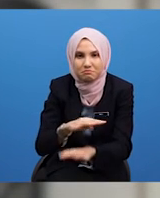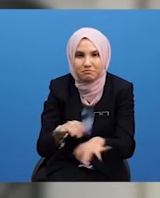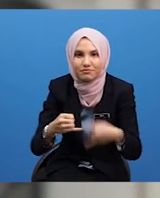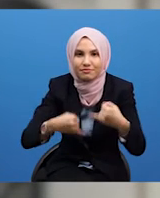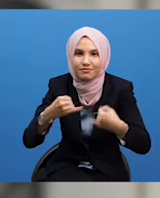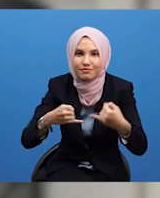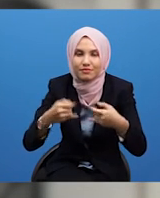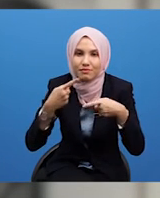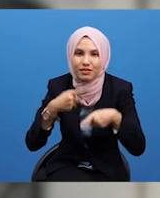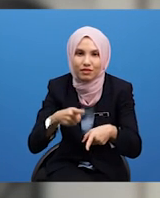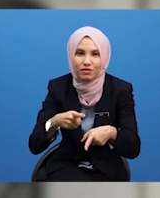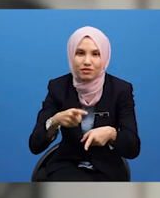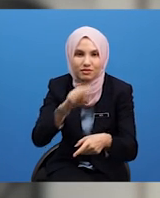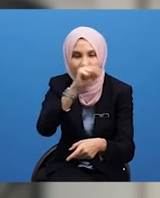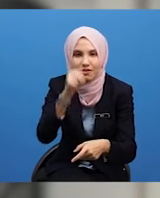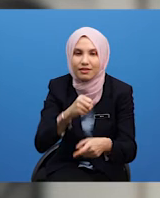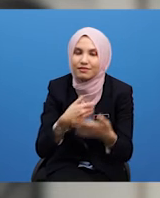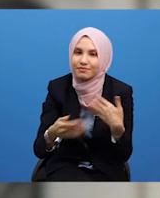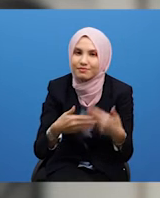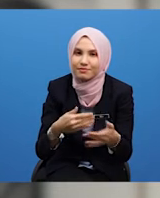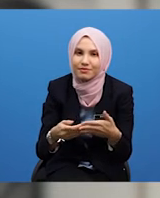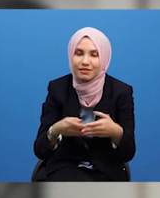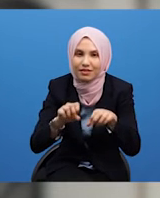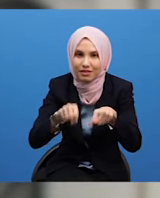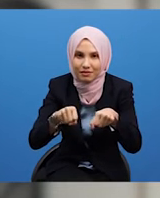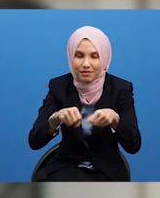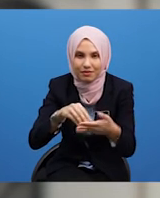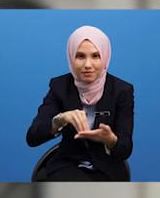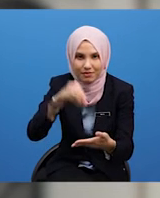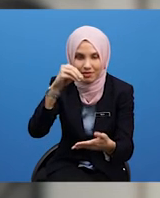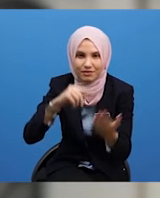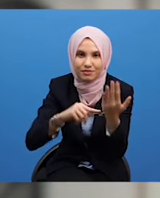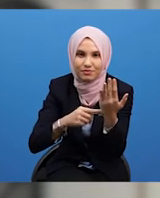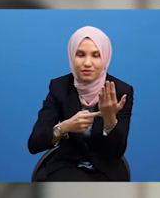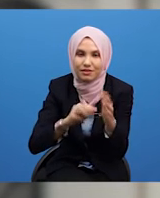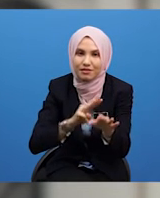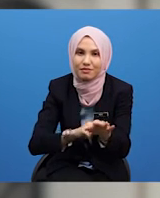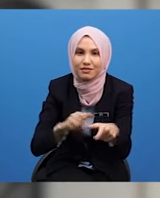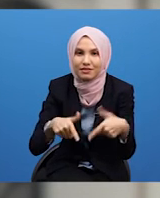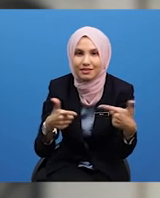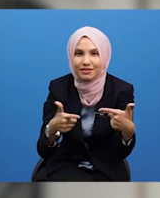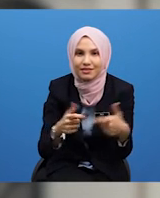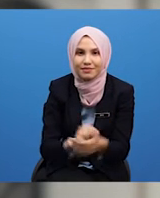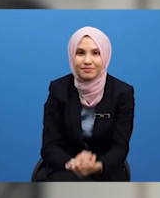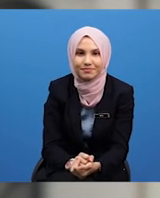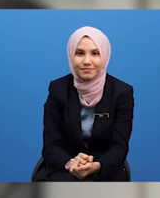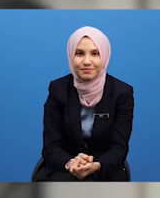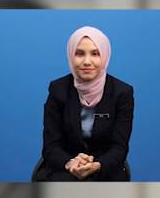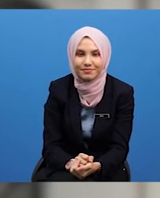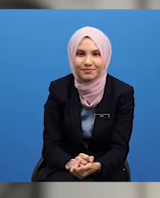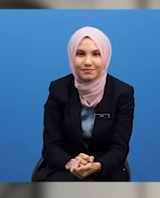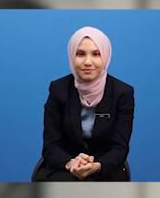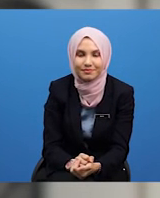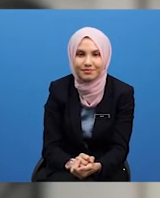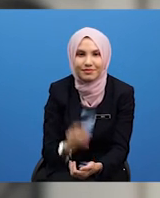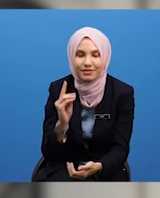mendapat jawapan yang betul, tidak mengapa. Kita boleh mempelajari semula di masa yang lain. Baiklah, sesi pembelajaran